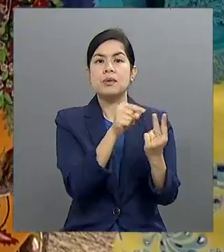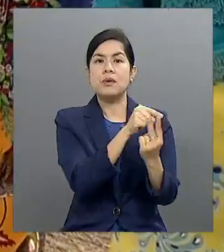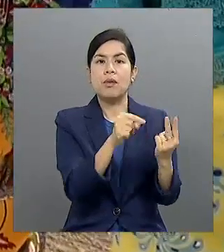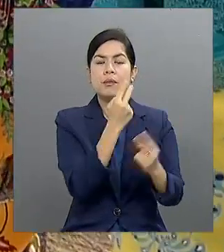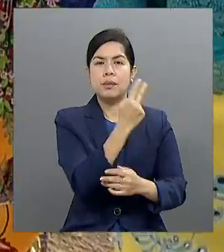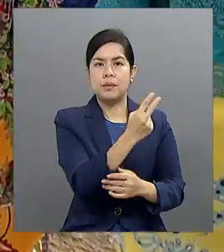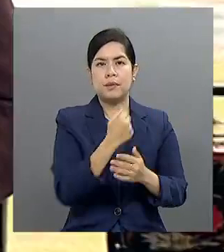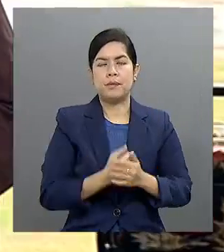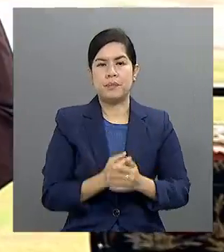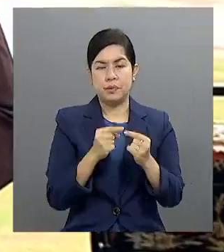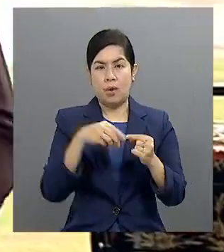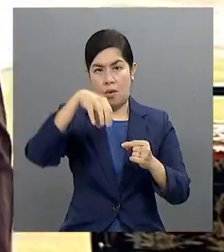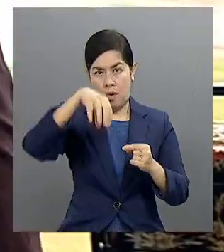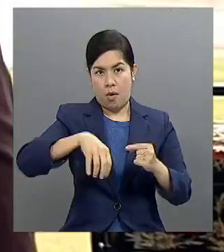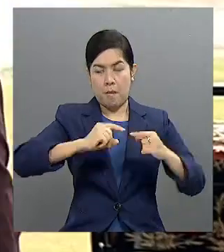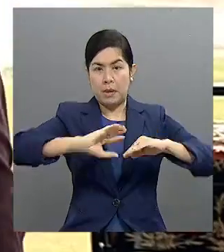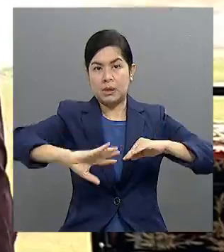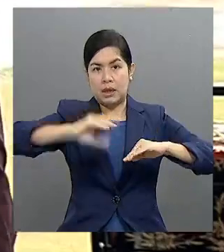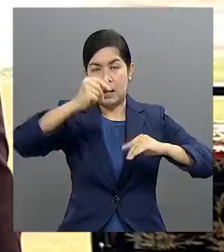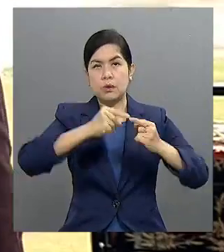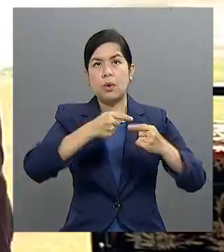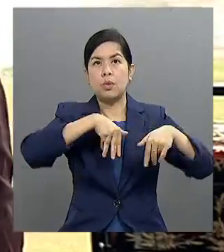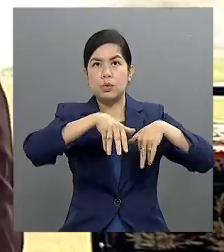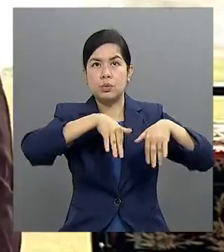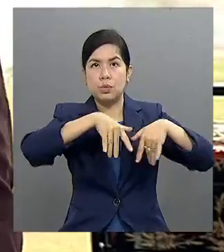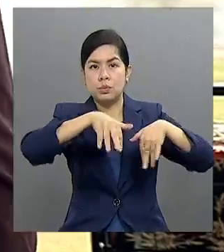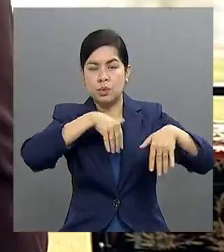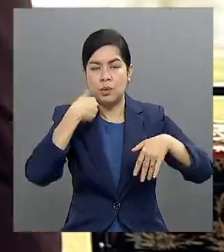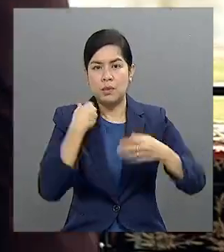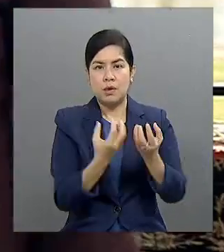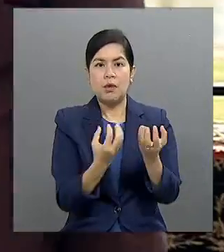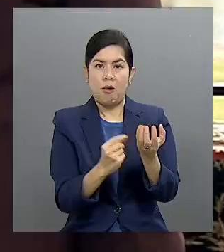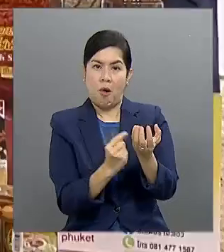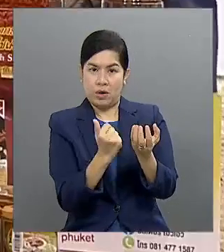เก็ตนี่เค้าก็ไม่ยอมแพ้เหมือนกันมีของดีของเด็ดมาฝากกันเยอะแยะเลยเดี๋ยวไปดูกันเลยค่ะ